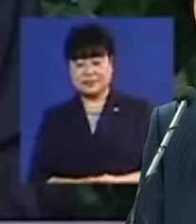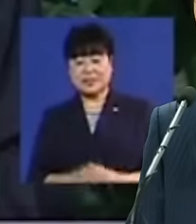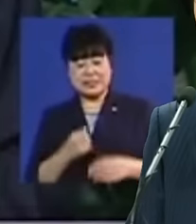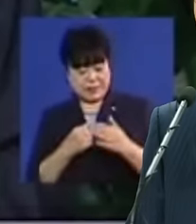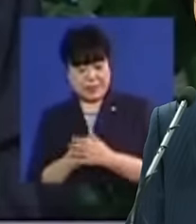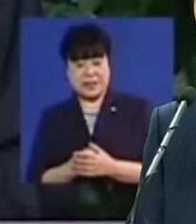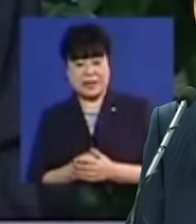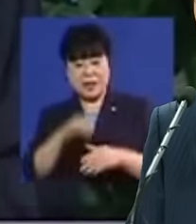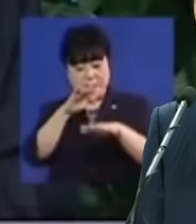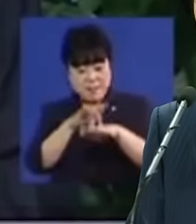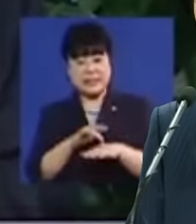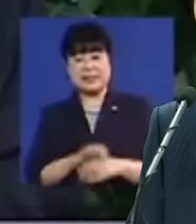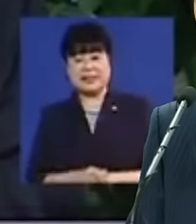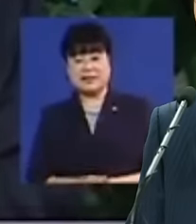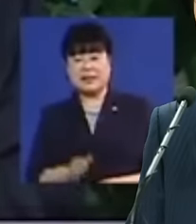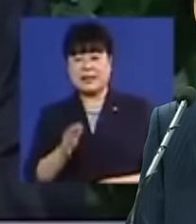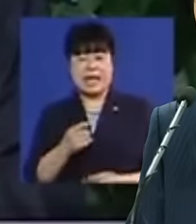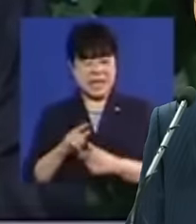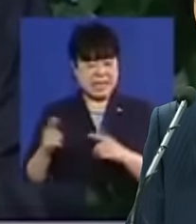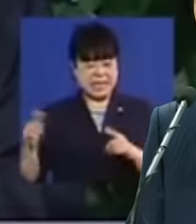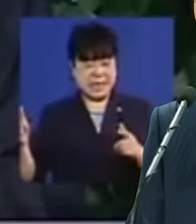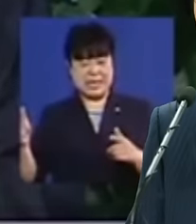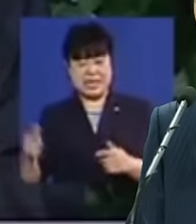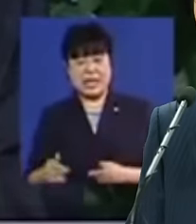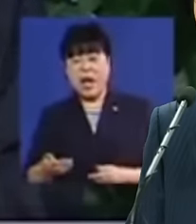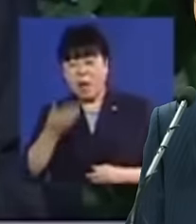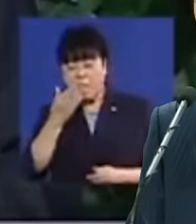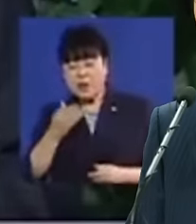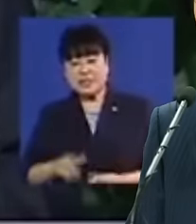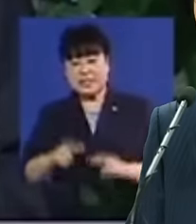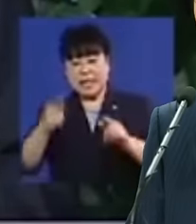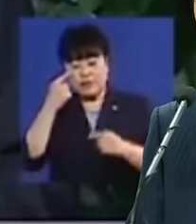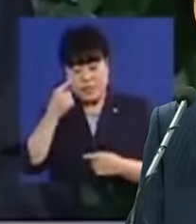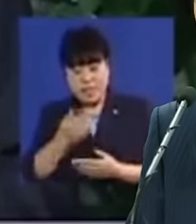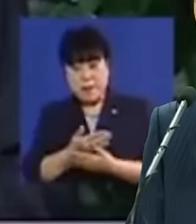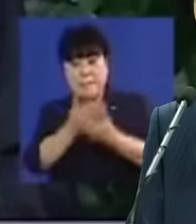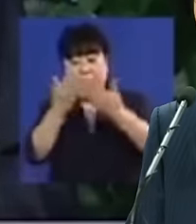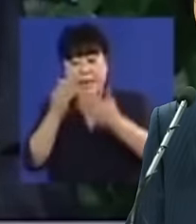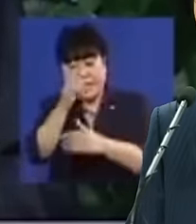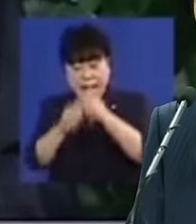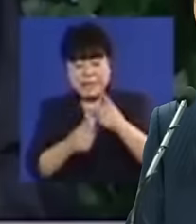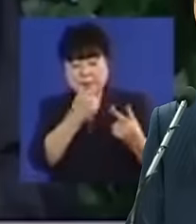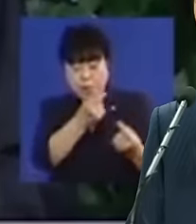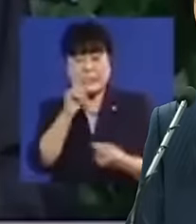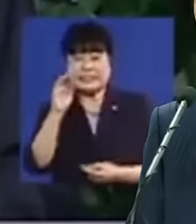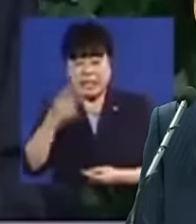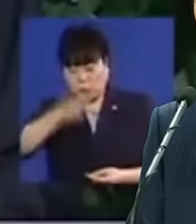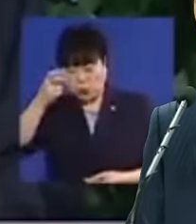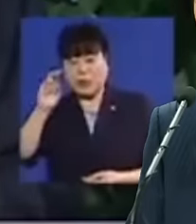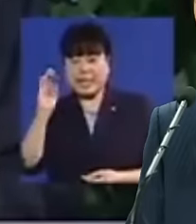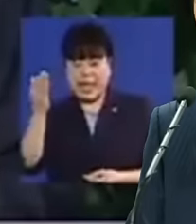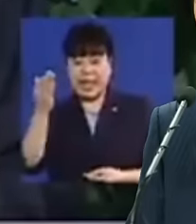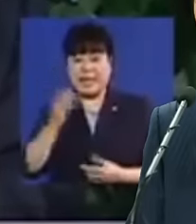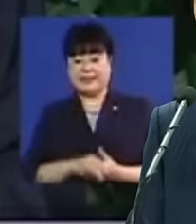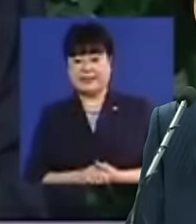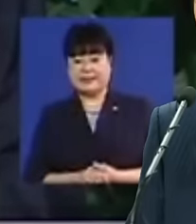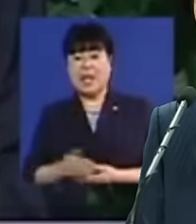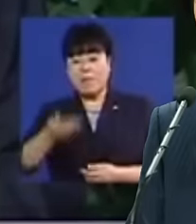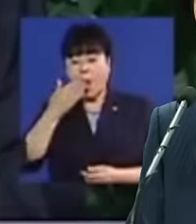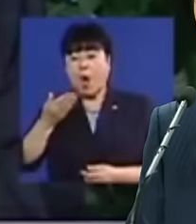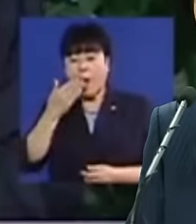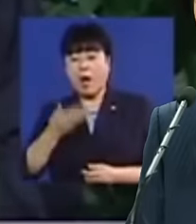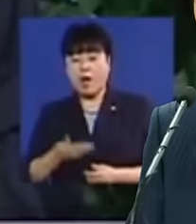그러니까는 마귀가 천만에 이 먹는 날에 너 눈이 밝아 너도 하나님처럼 똑똑해진다. 먹어.